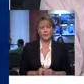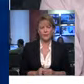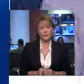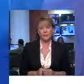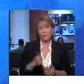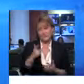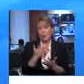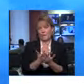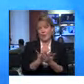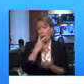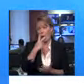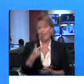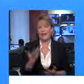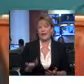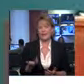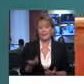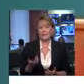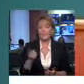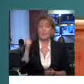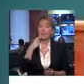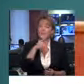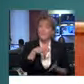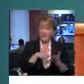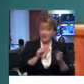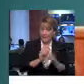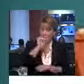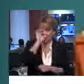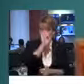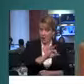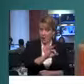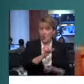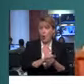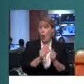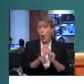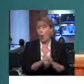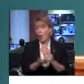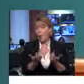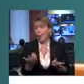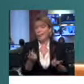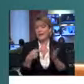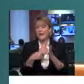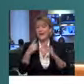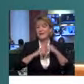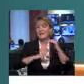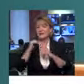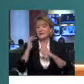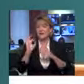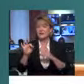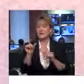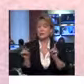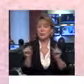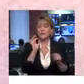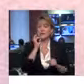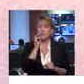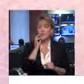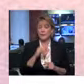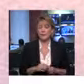זאת עובדה בשטח. אתה זוקף את זה אבל לזכות המחאה שלכם, או לזכות אולי מחיר למשתכן של כחלון, שמשנה את המציאות